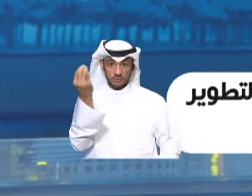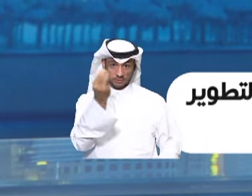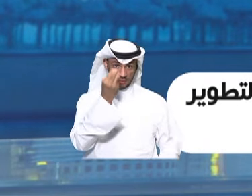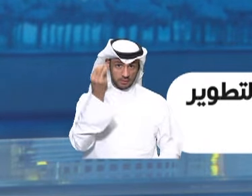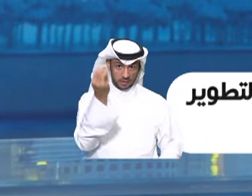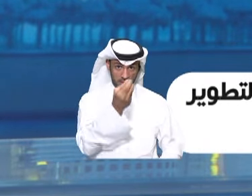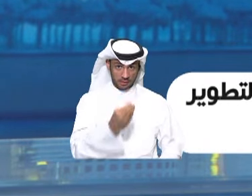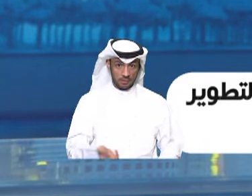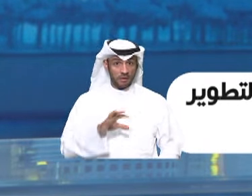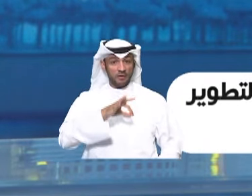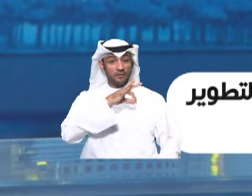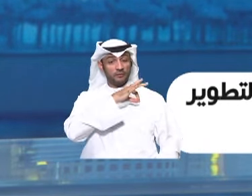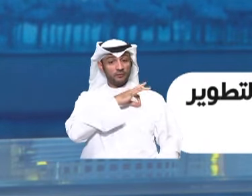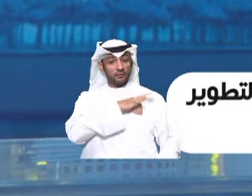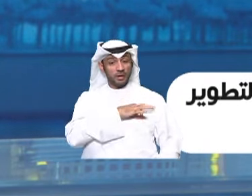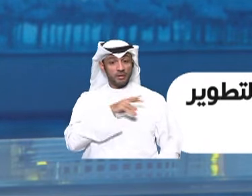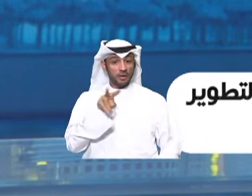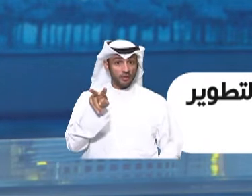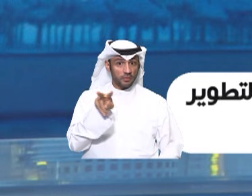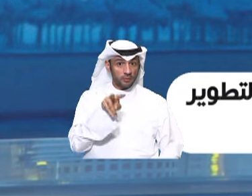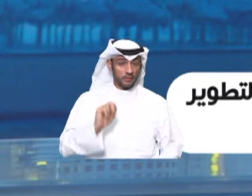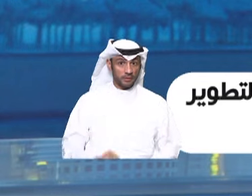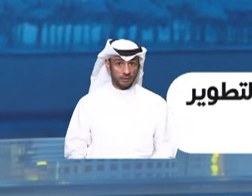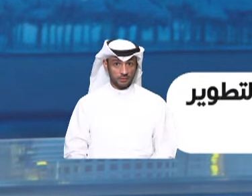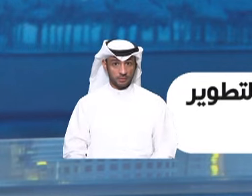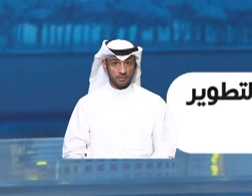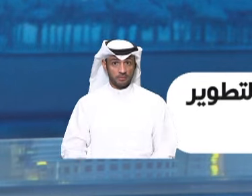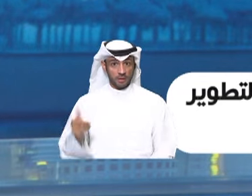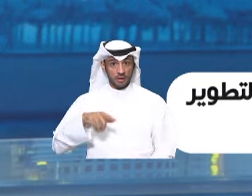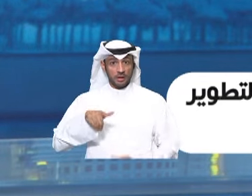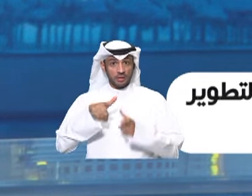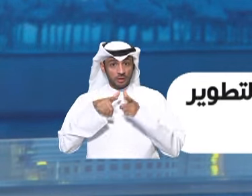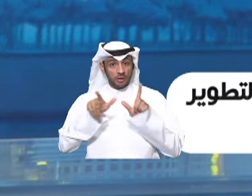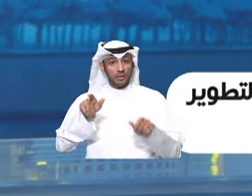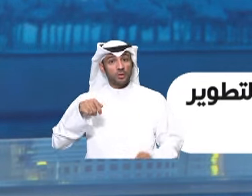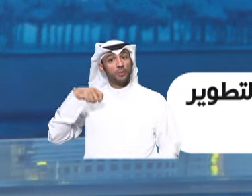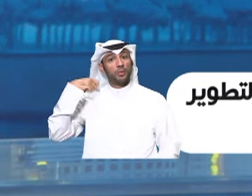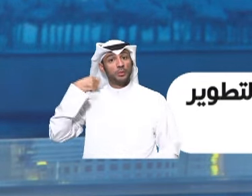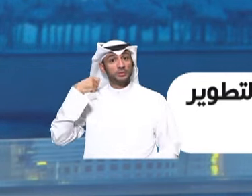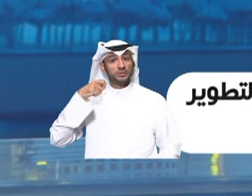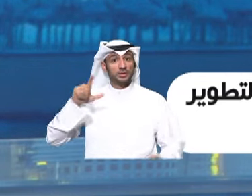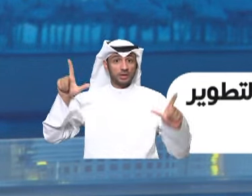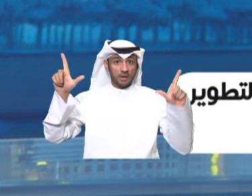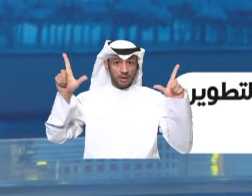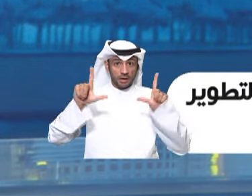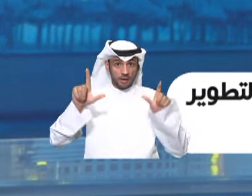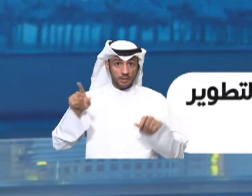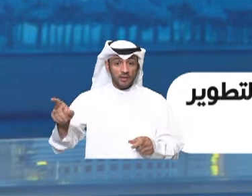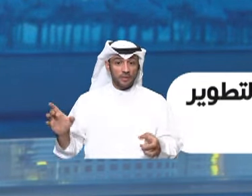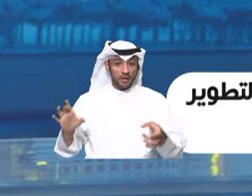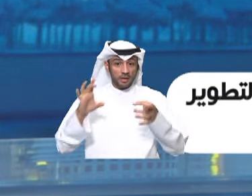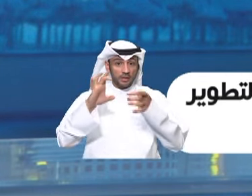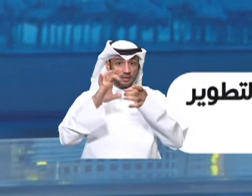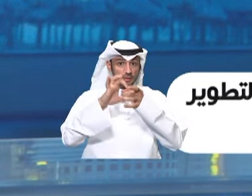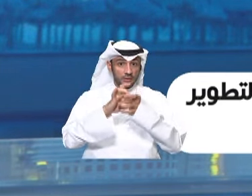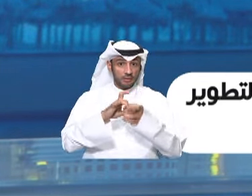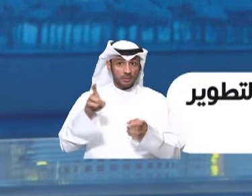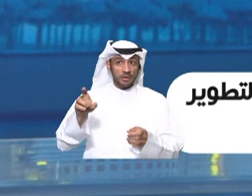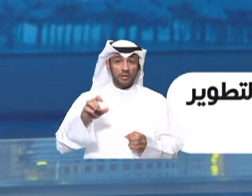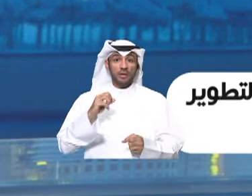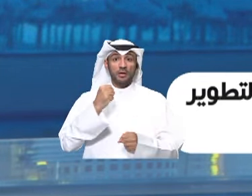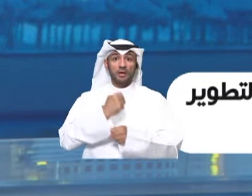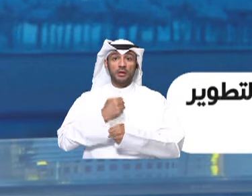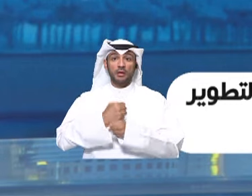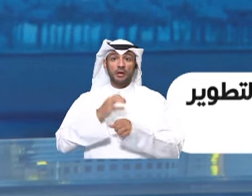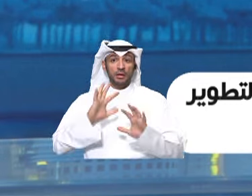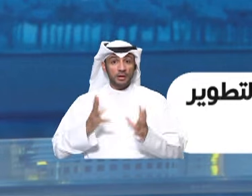يحقق الفائدة المتبادلة. وأكد وزير الإعلام والثقافة عبد الرحمن المطيري أن هذه الاتفاقية تأتي في إطار رؤية